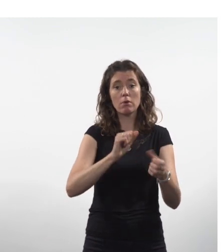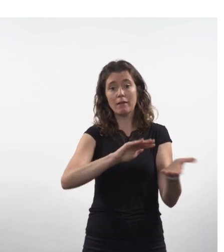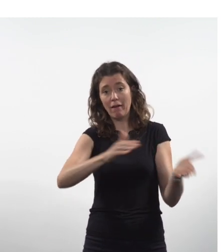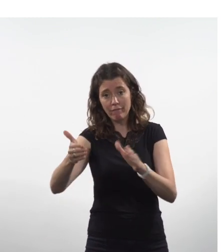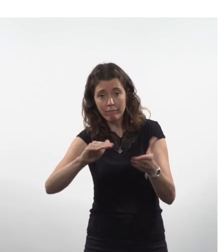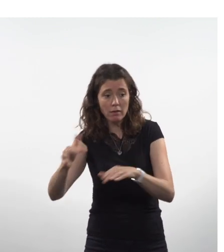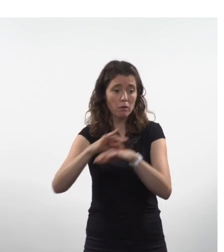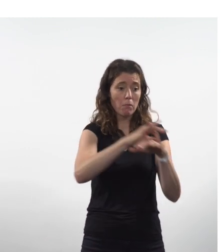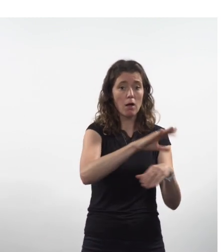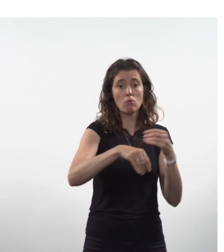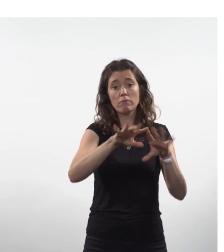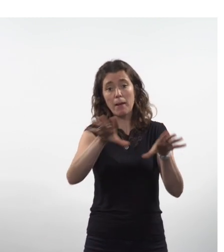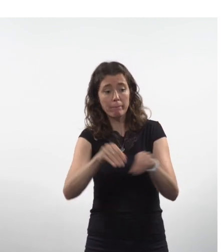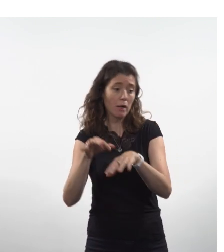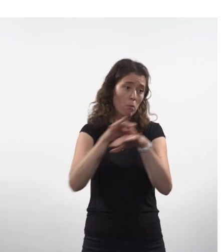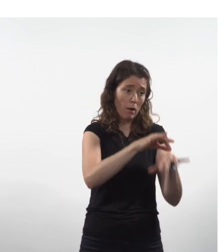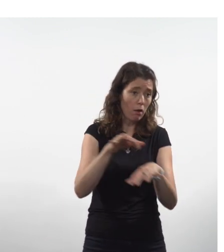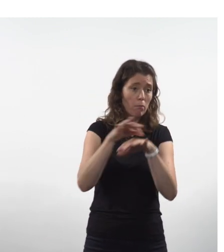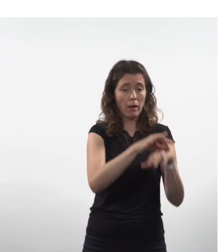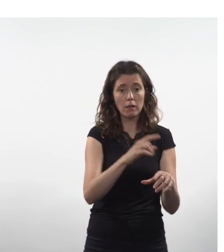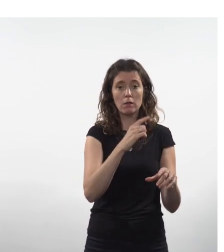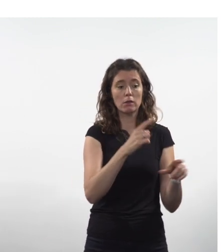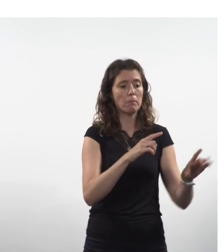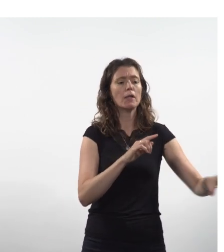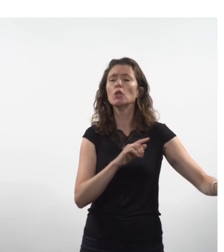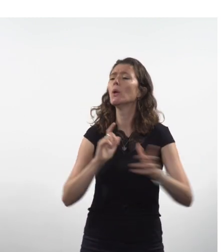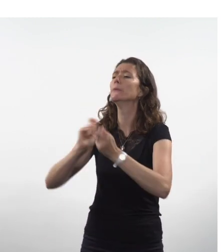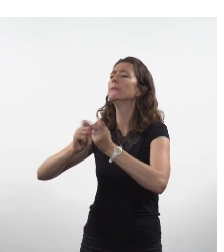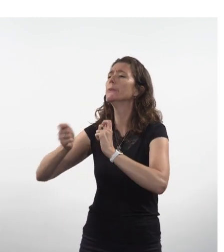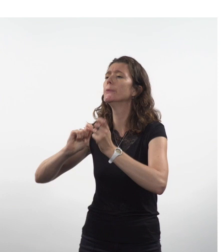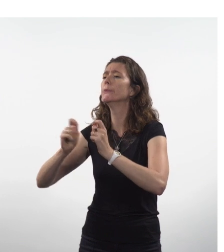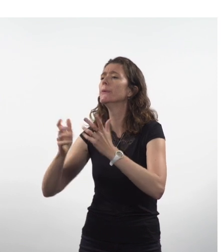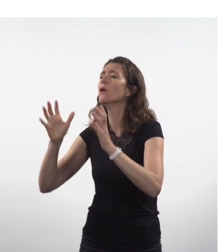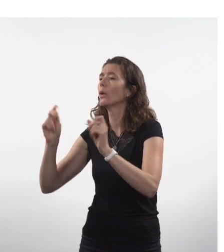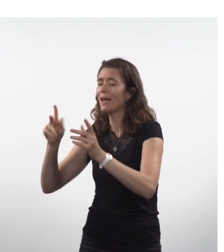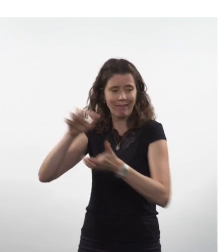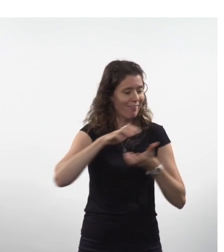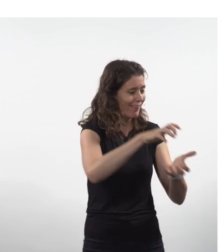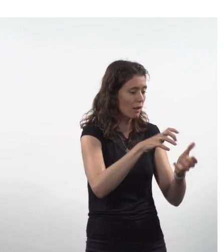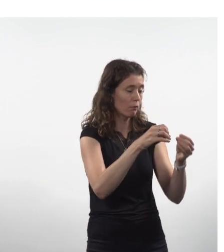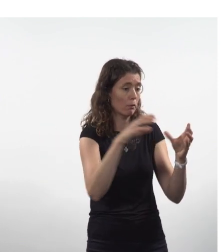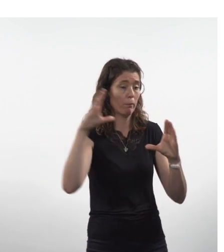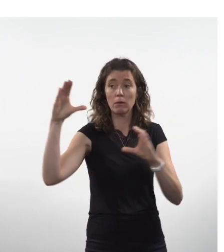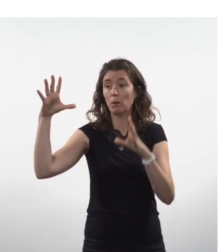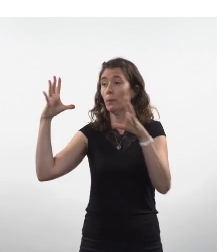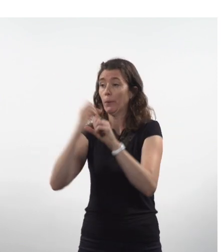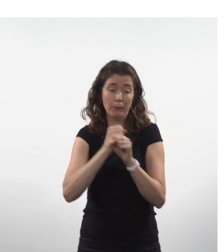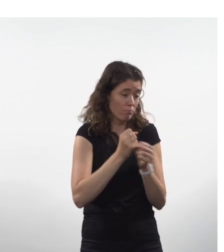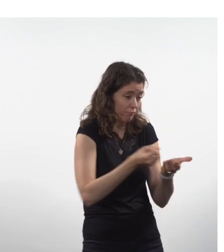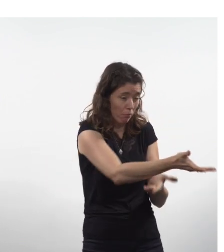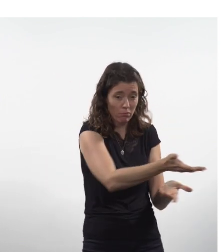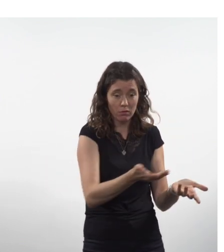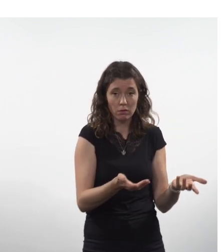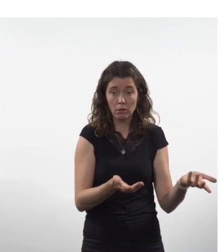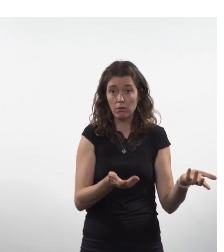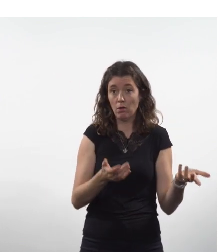communication, ou par quelqu'un de la famille qui a discuté avec le médecin et lui a après relivré un résumé de ce qui se disait.